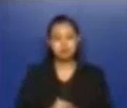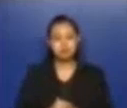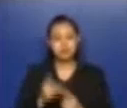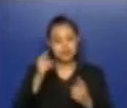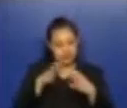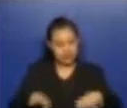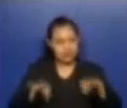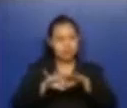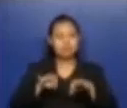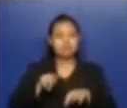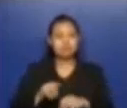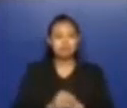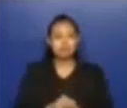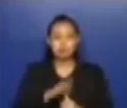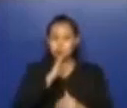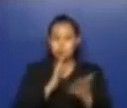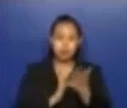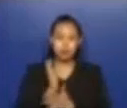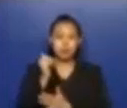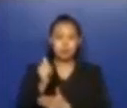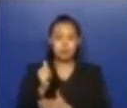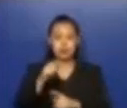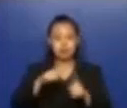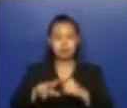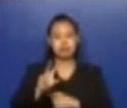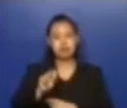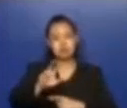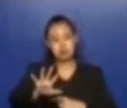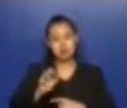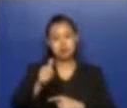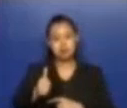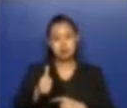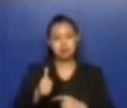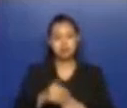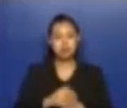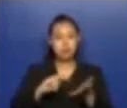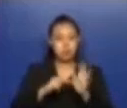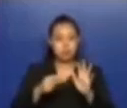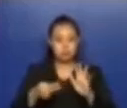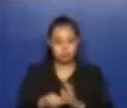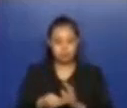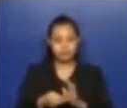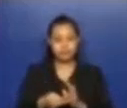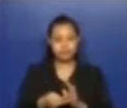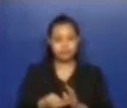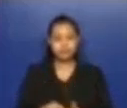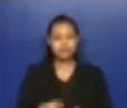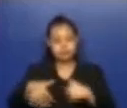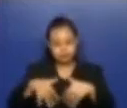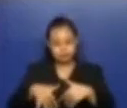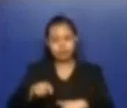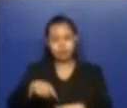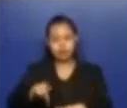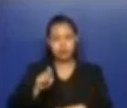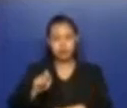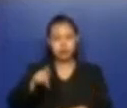ำคัญถ้าบรรลุเป้าหมายที่ร้อยละ35ได้หมายความว่าโอกาสที่ท้องถิ่นจะมีเงินงบประมา